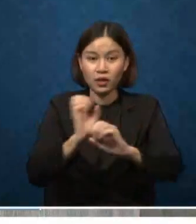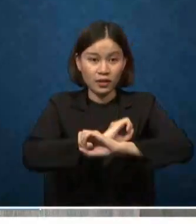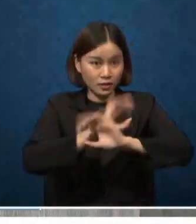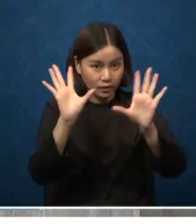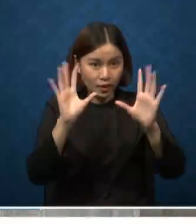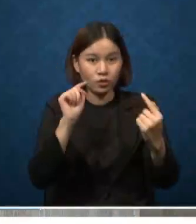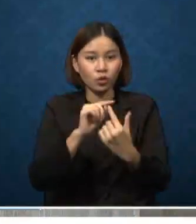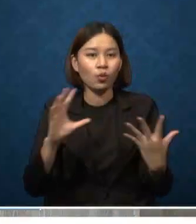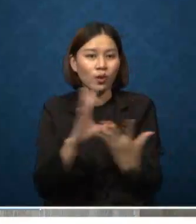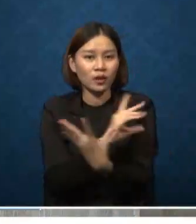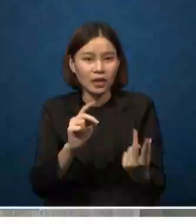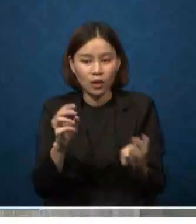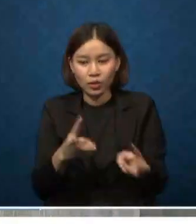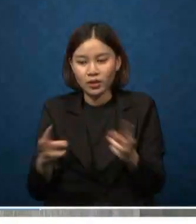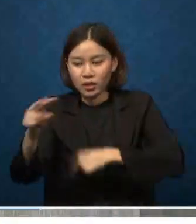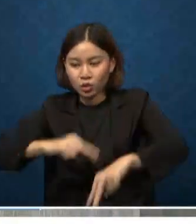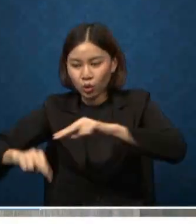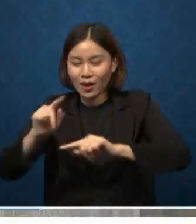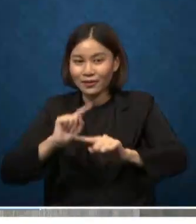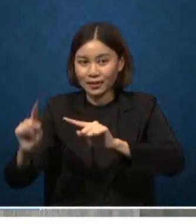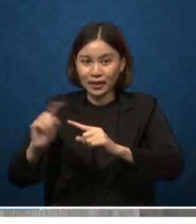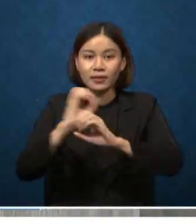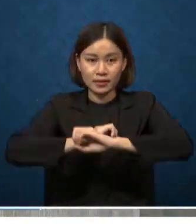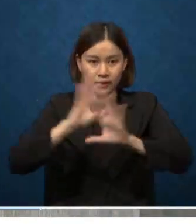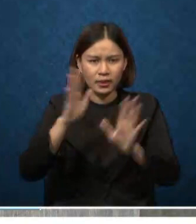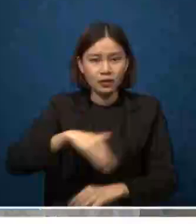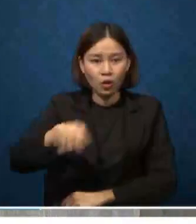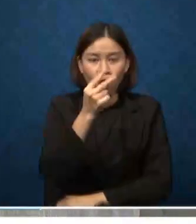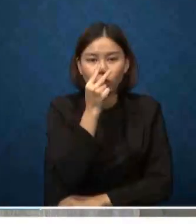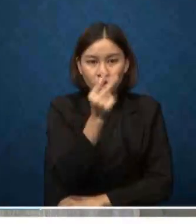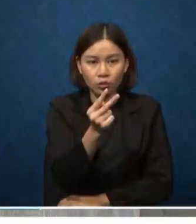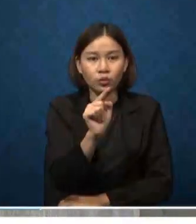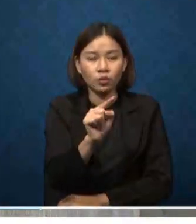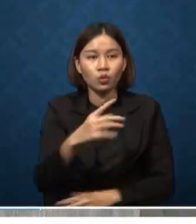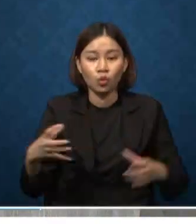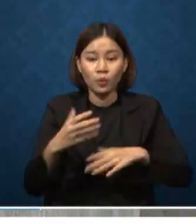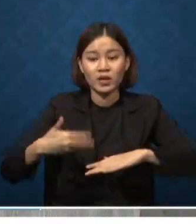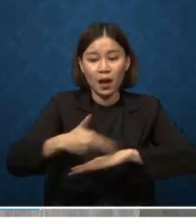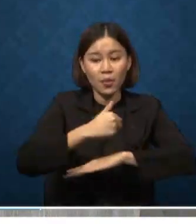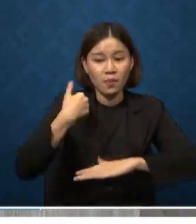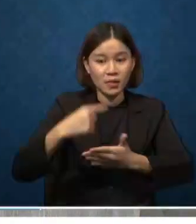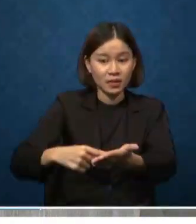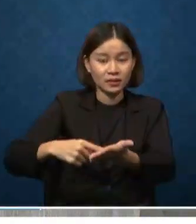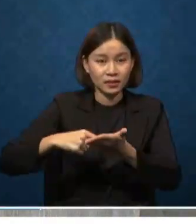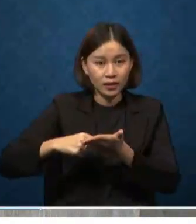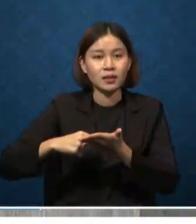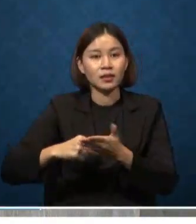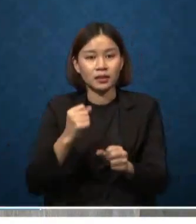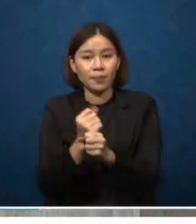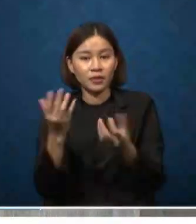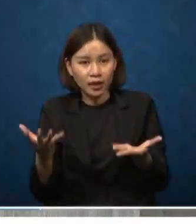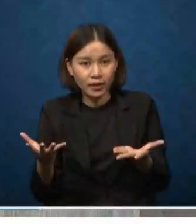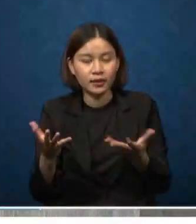เราก็เรื่องการอนุรักษ์เหล่านี้ท่านต้องดูครับว่าเขาได้เสนอเรื่องเหล่านี้ไว้อย่างไร